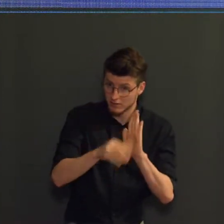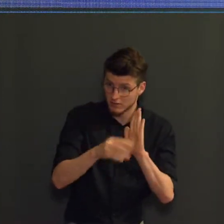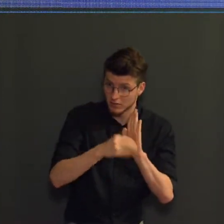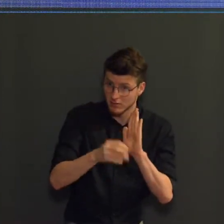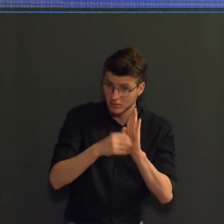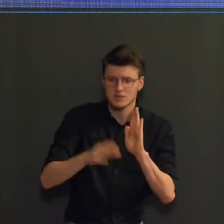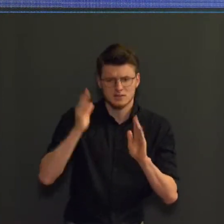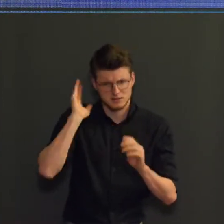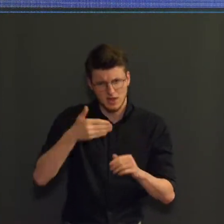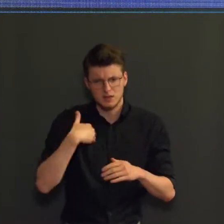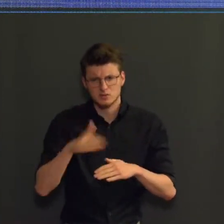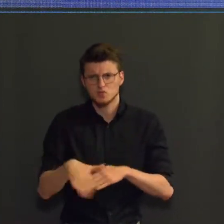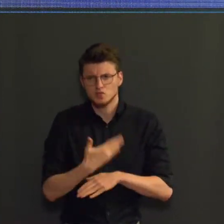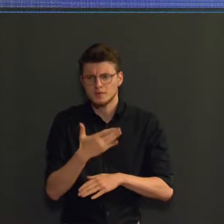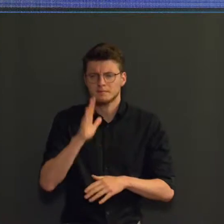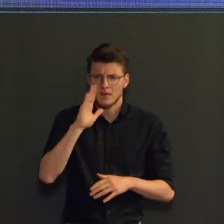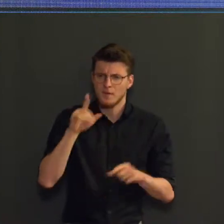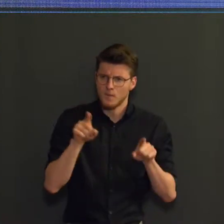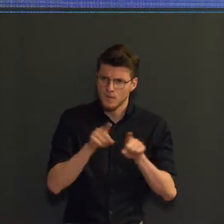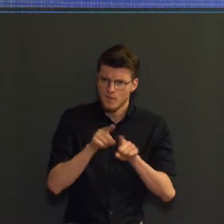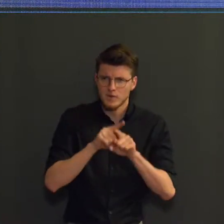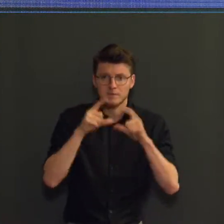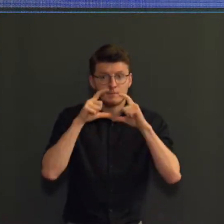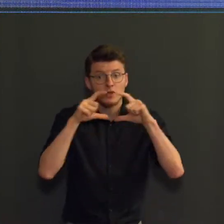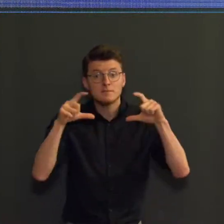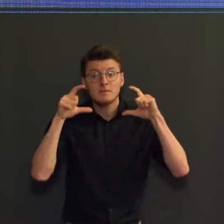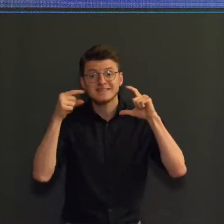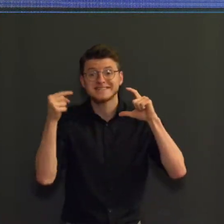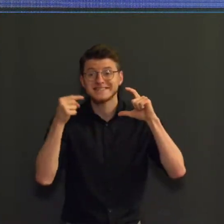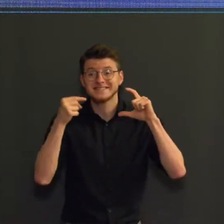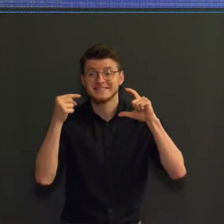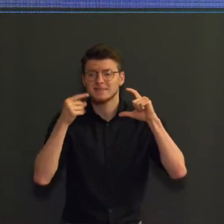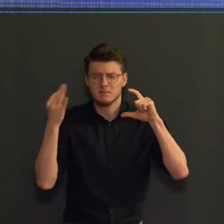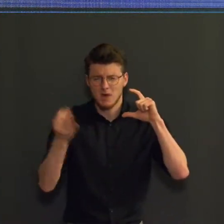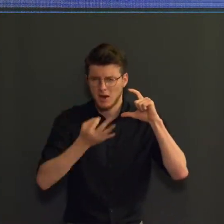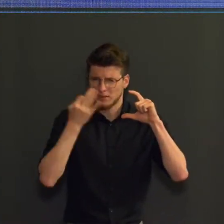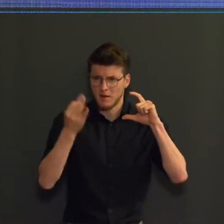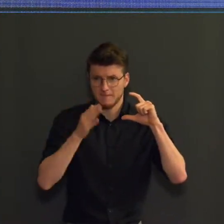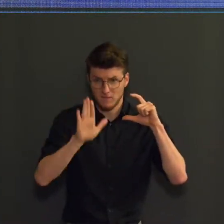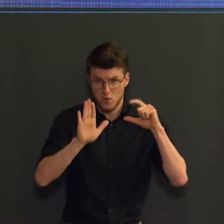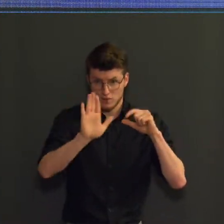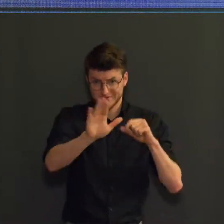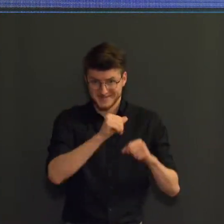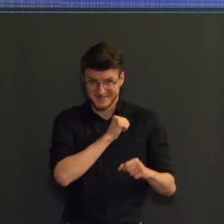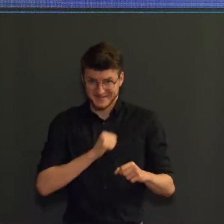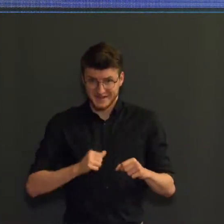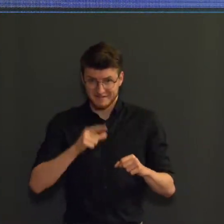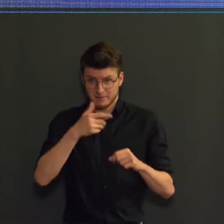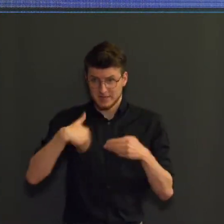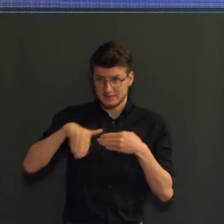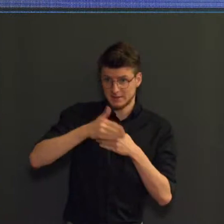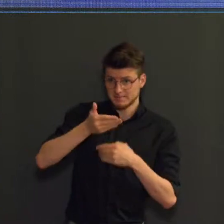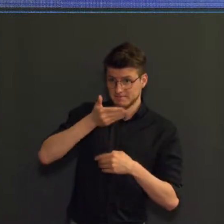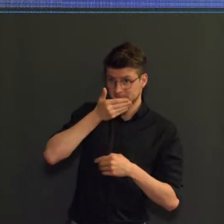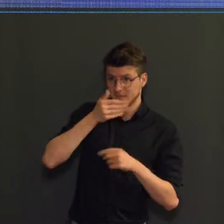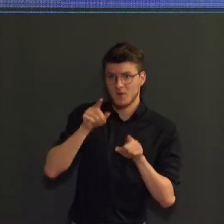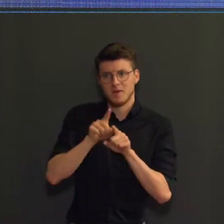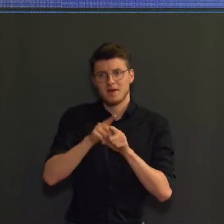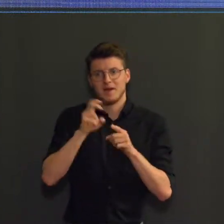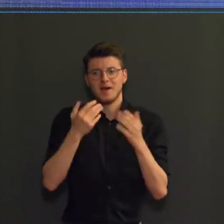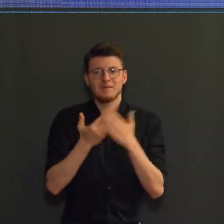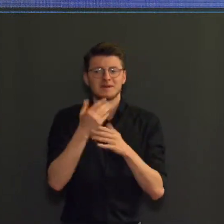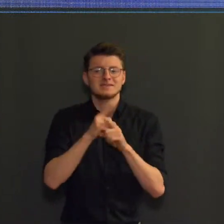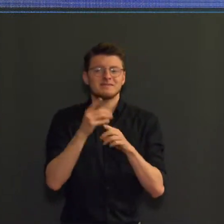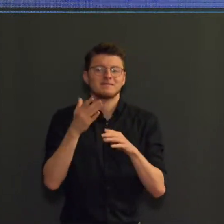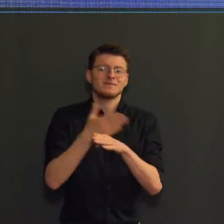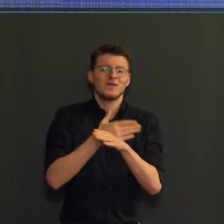dragen van een masker niet alleen belangrijk is voor jezelf, maar opnieuw ook een soort vorm van hoffelijkheid is naar anderen toe. Op